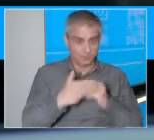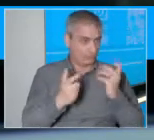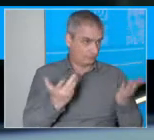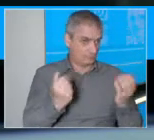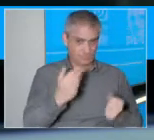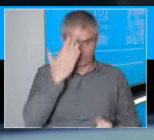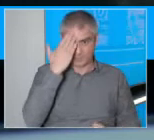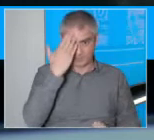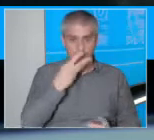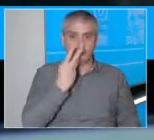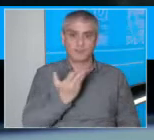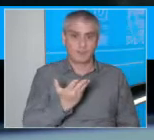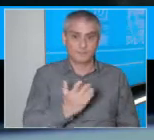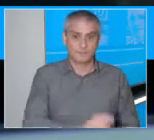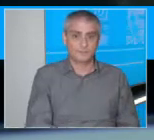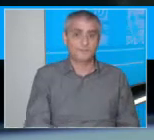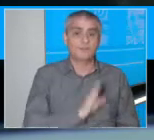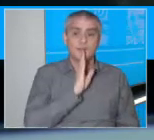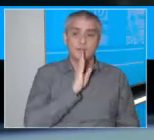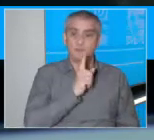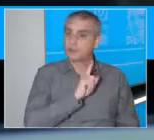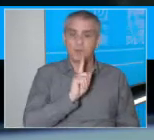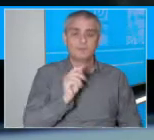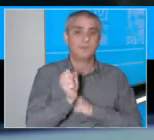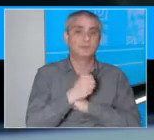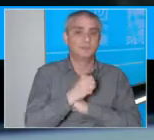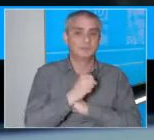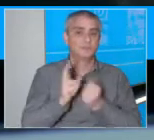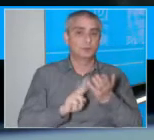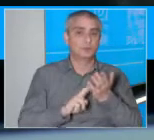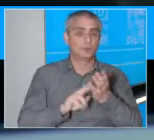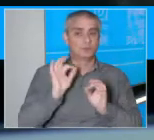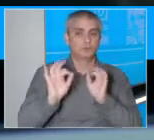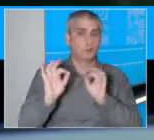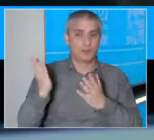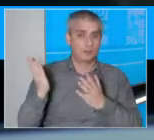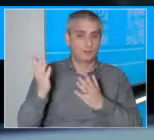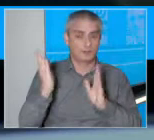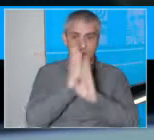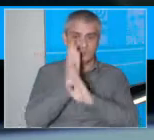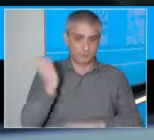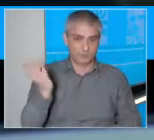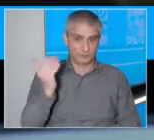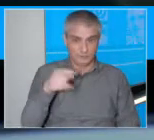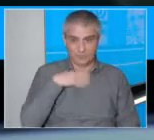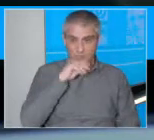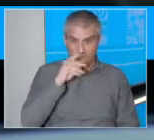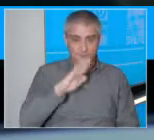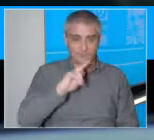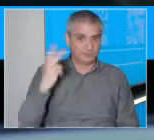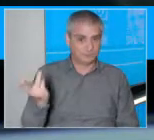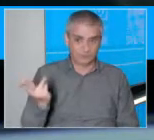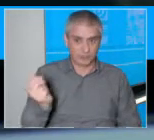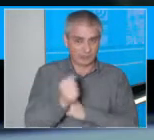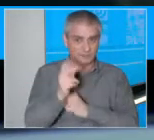שוודאי תכירו את השפה. הבעיה איננה שמי שמזלזל בזכויות של... טרוריסטים, הרי בסוף על זה אנחנו מדברים בצד השני, אז